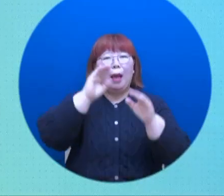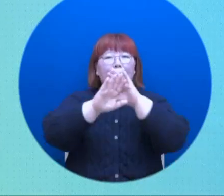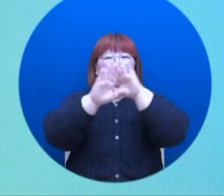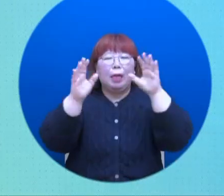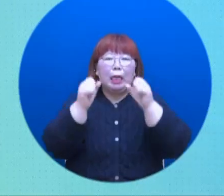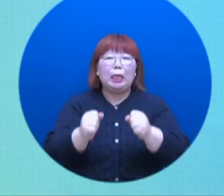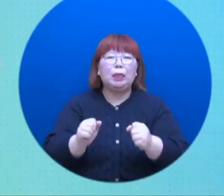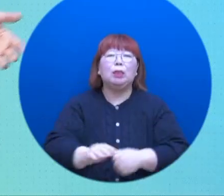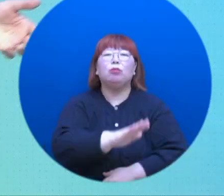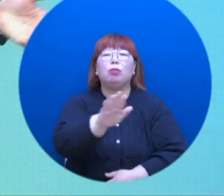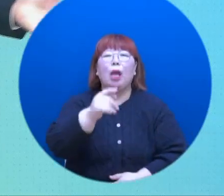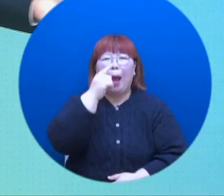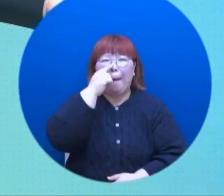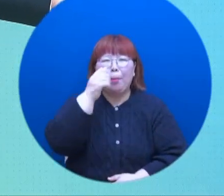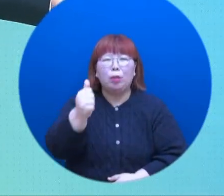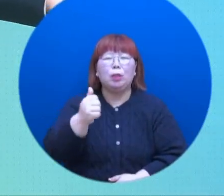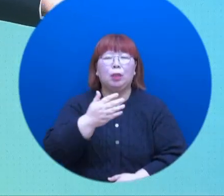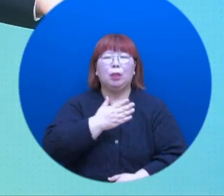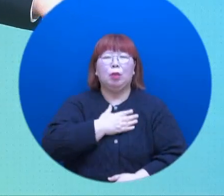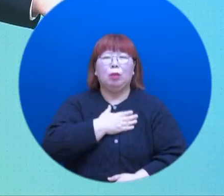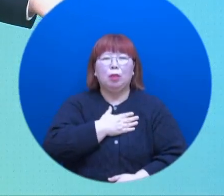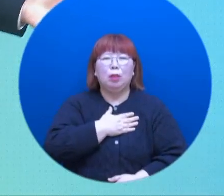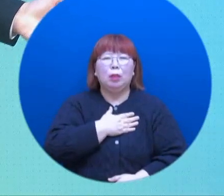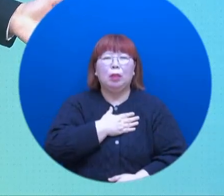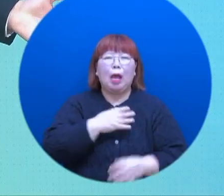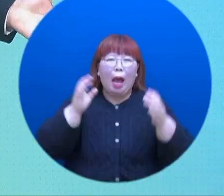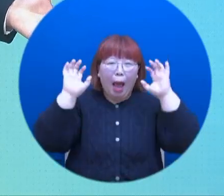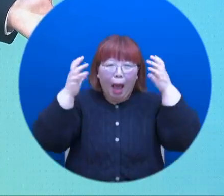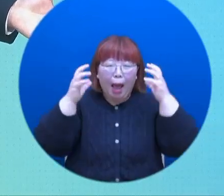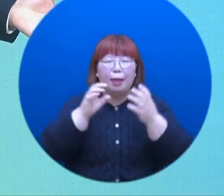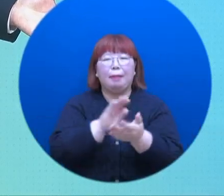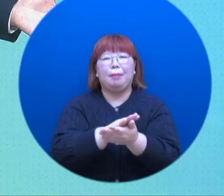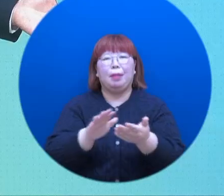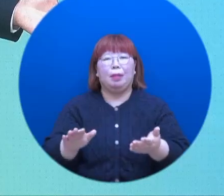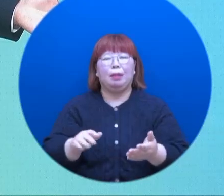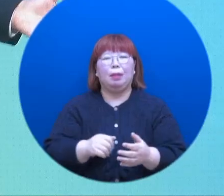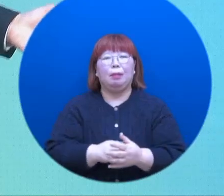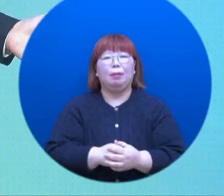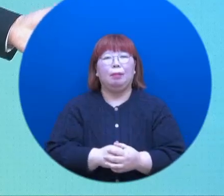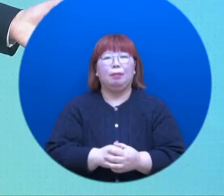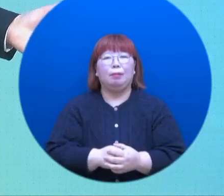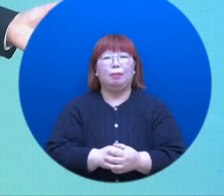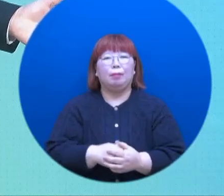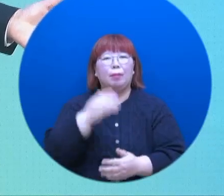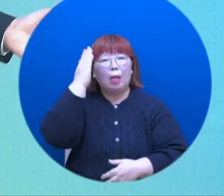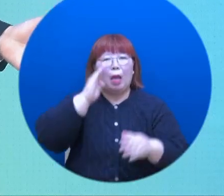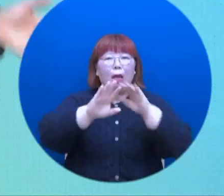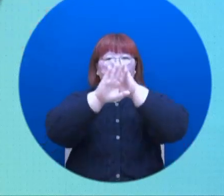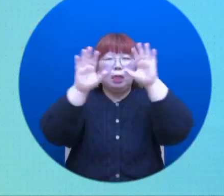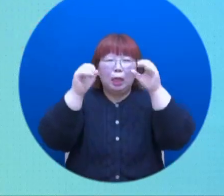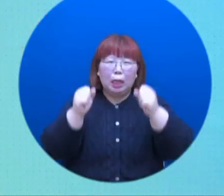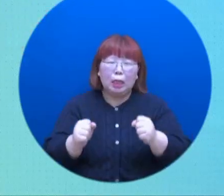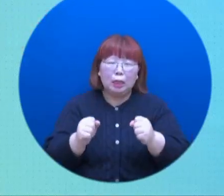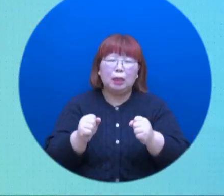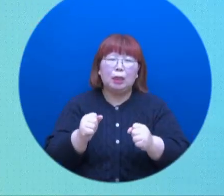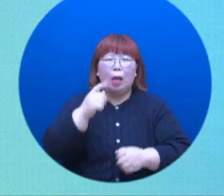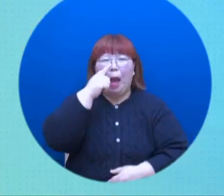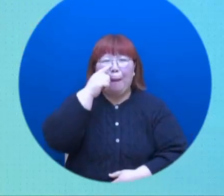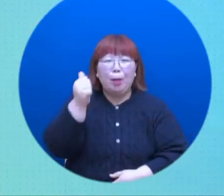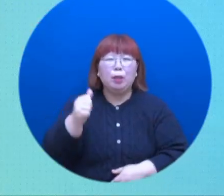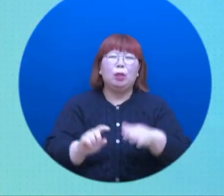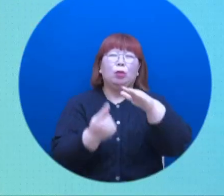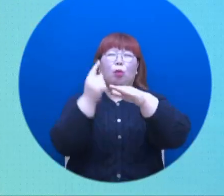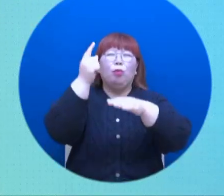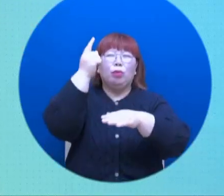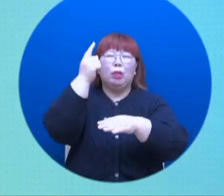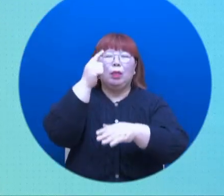아버지, 저는 아이입니다. 하늘에 계신 아버지, 그 높으신 하나님